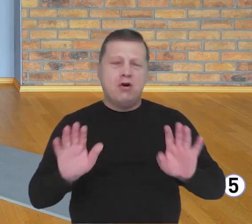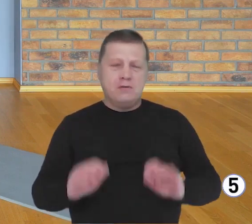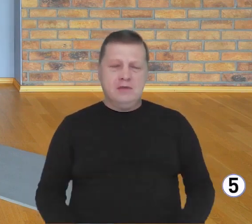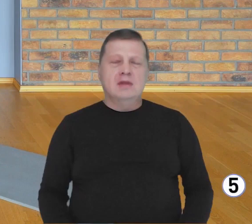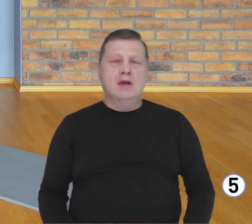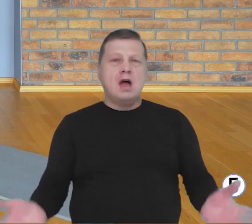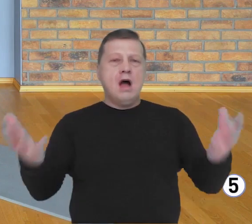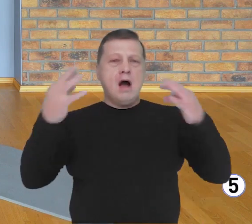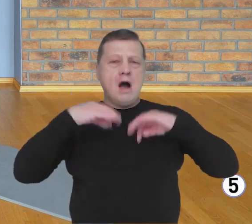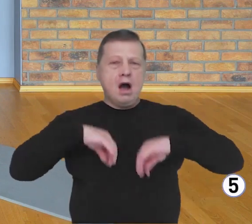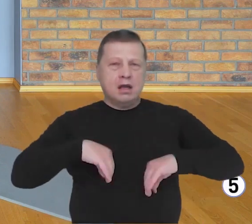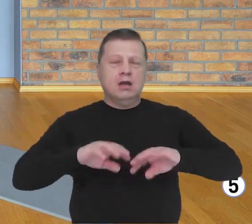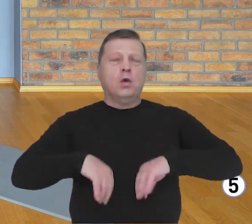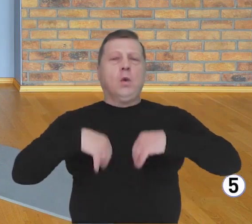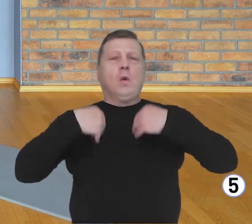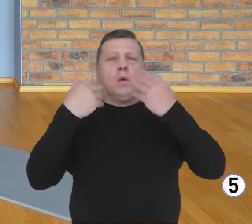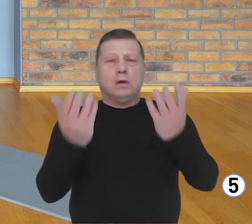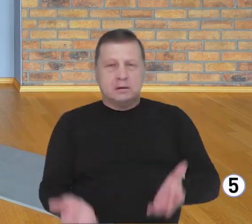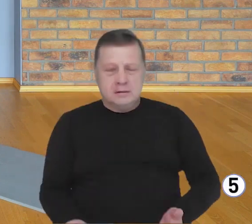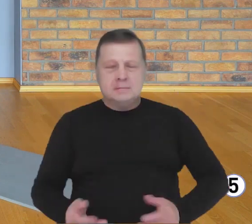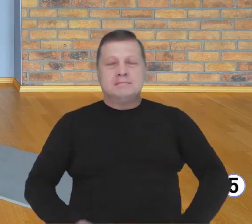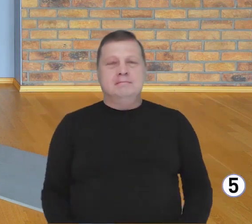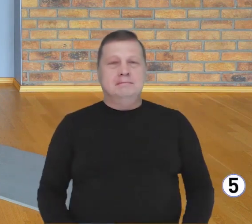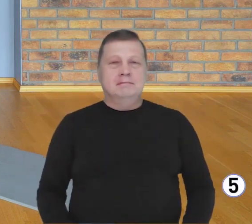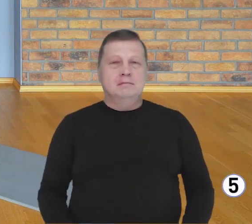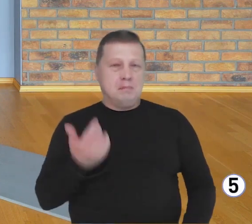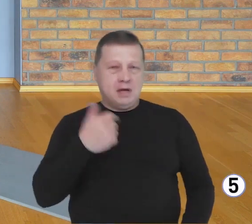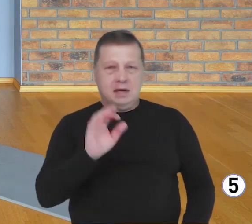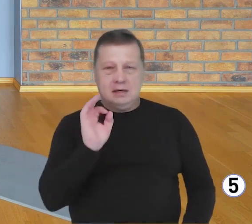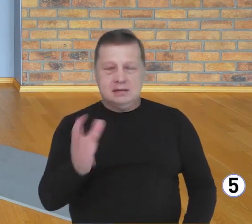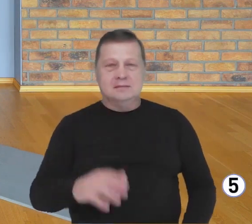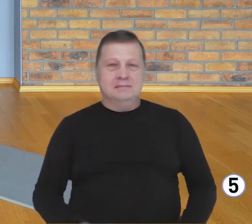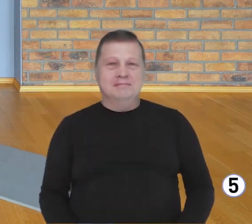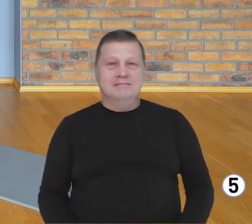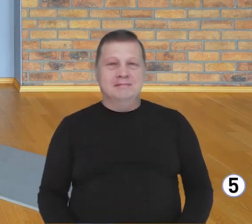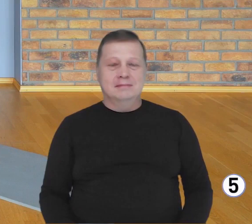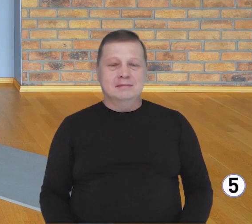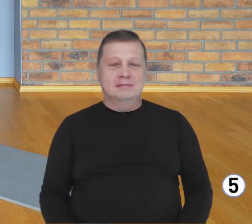Swobodnie, z głębokim wdechem, wydechem. Bardzo dobrze.